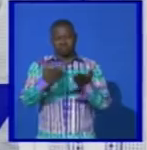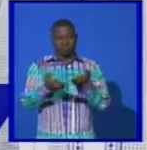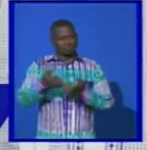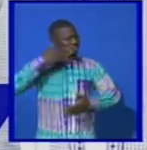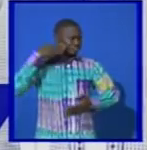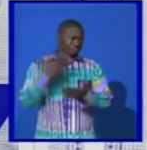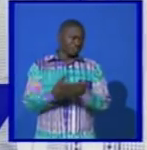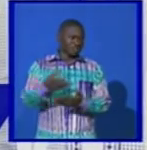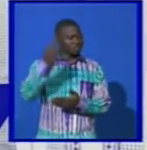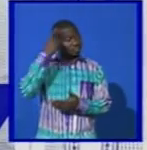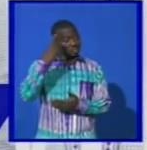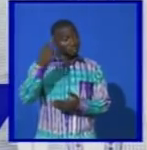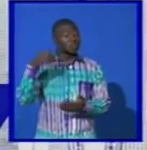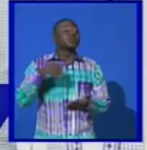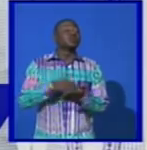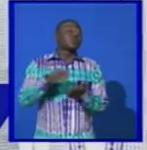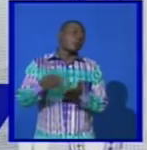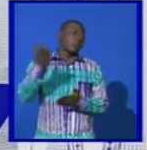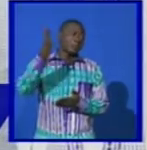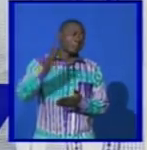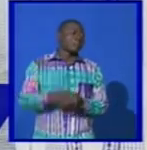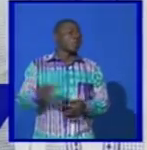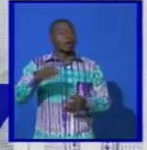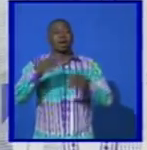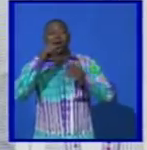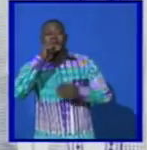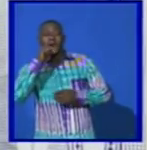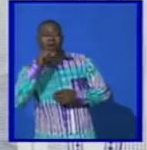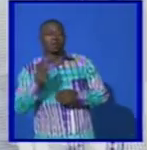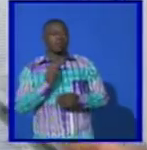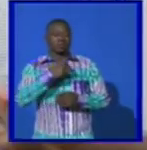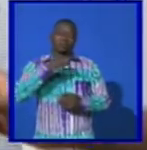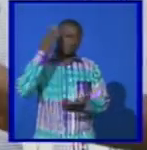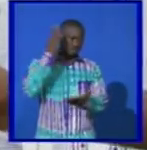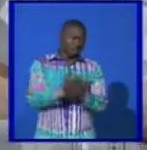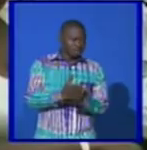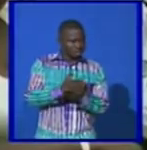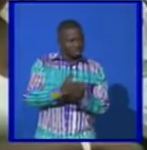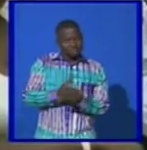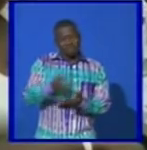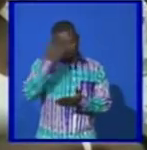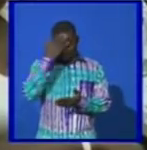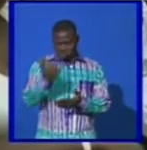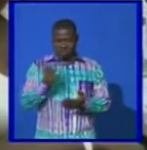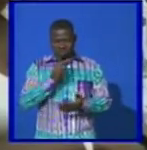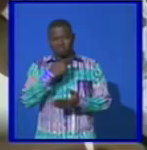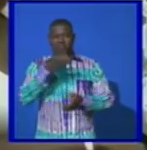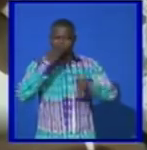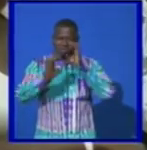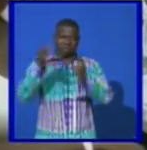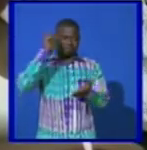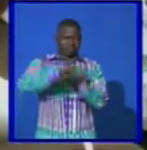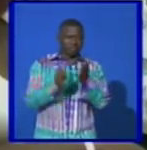pour éviter les rumeurs qu'on a appelé la douane ce matin, de venir communiquer sur ce thème ce matin. Dans un monde en